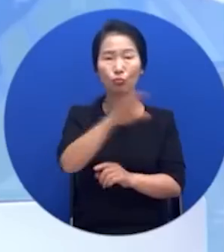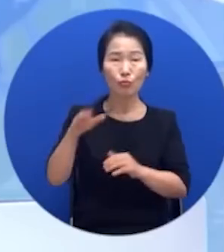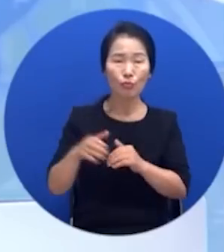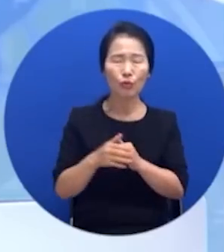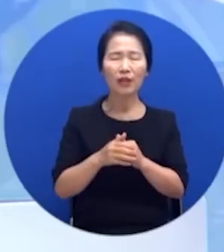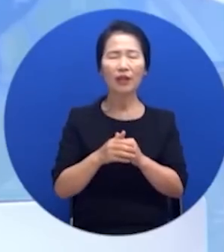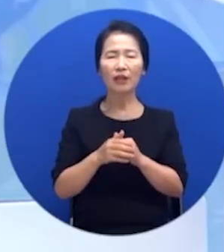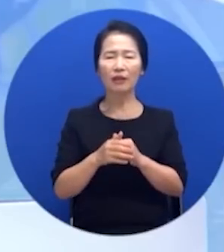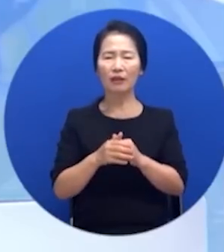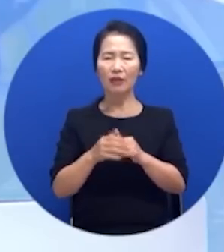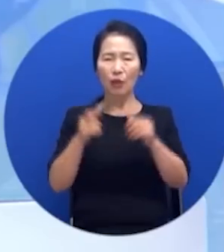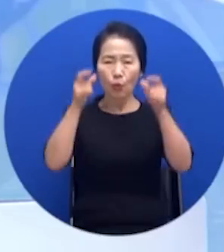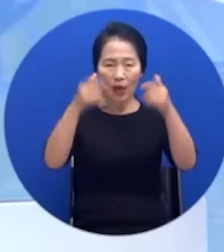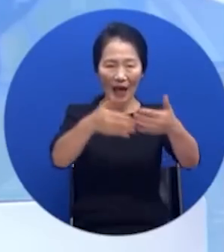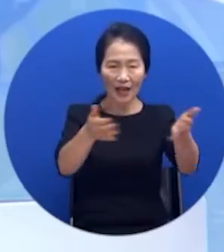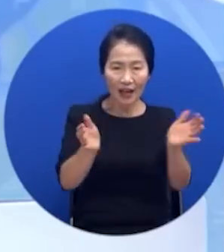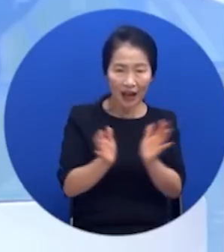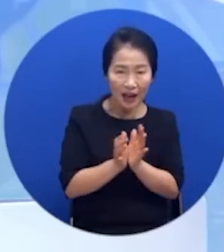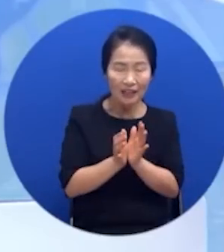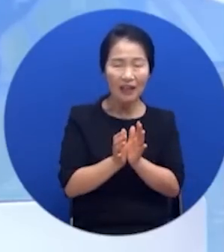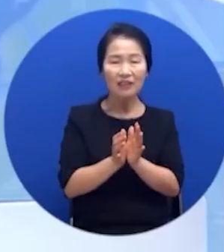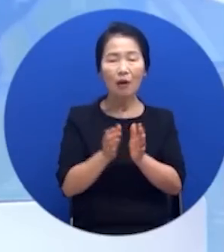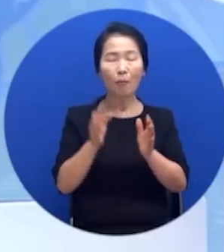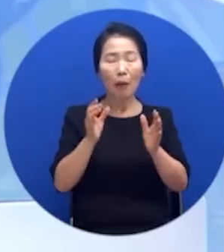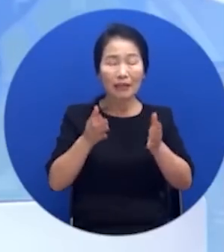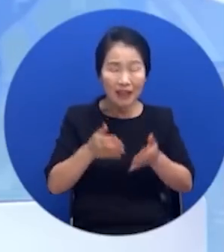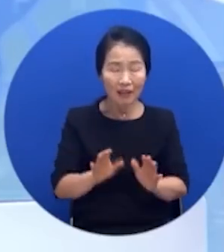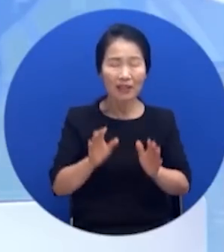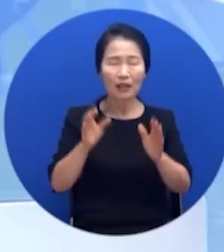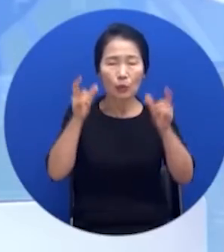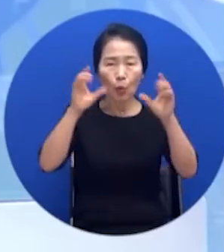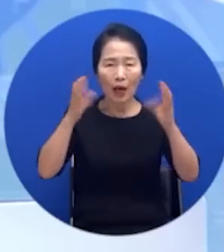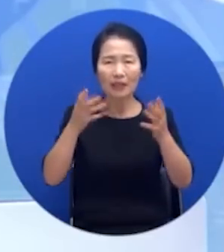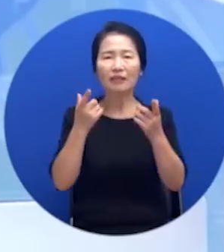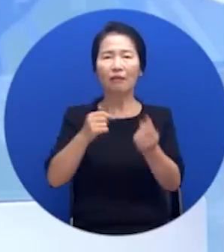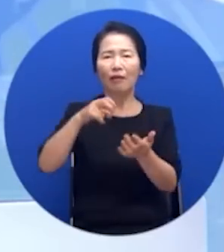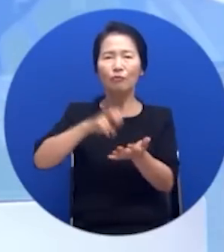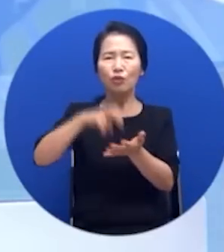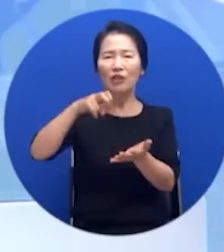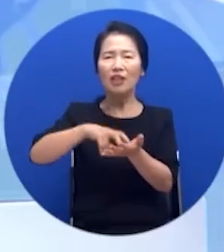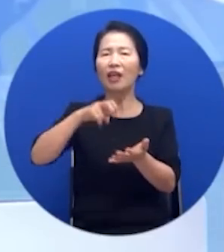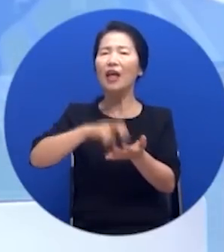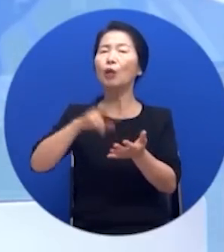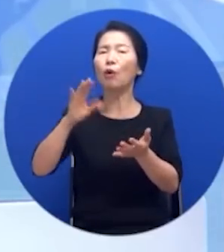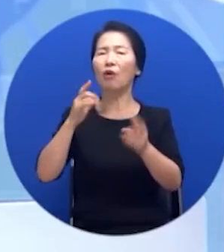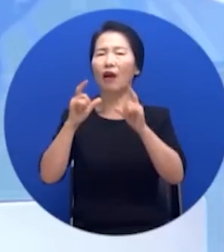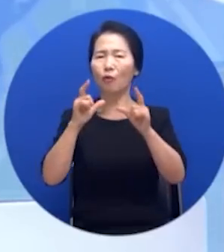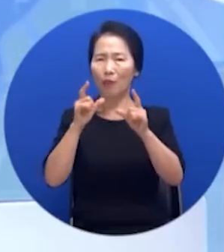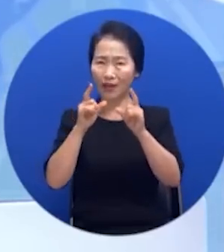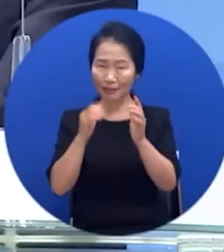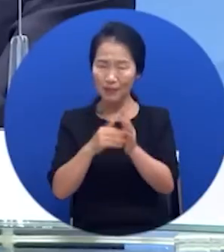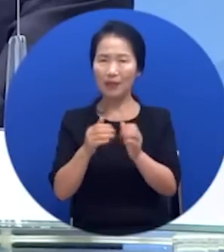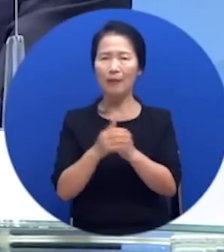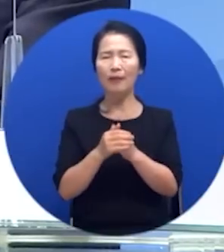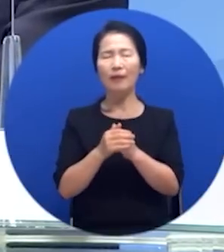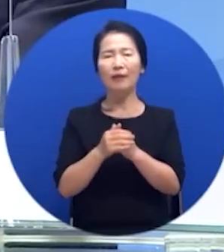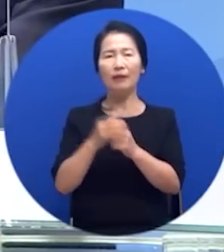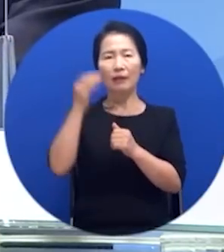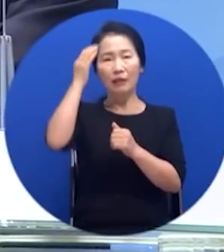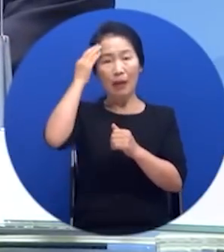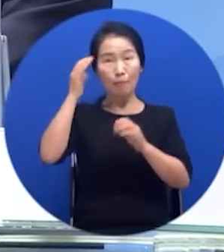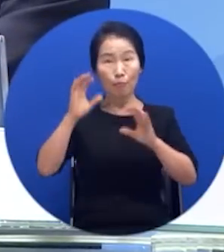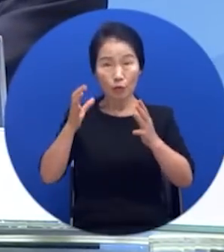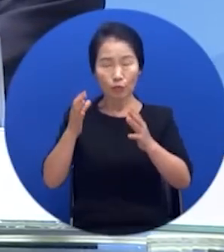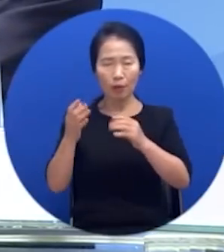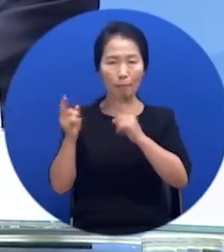외양간에서 나온 송아지같이 뛰게 하리라 라고 예언했습니다. 그런 의미에서 대한민국이 사는